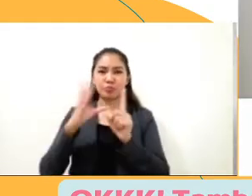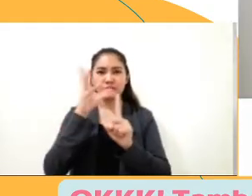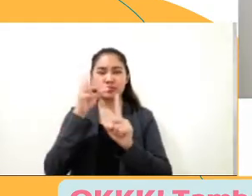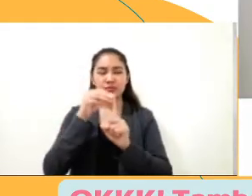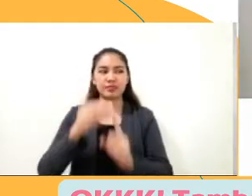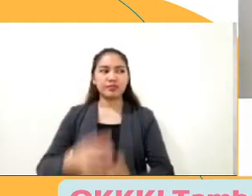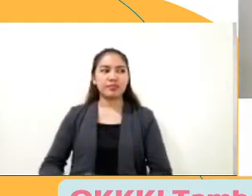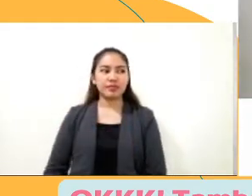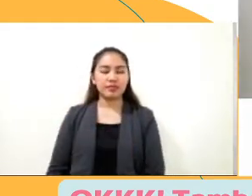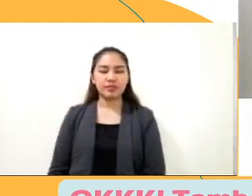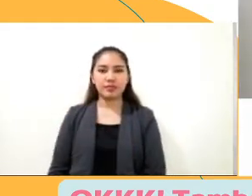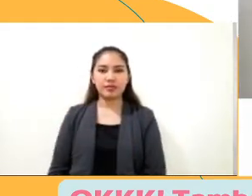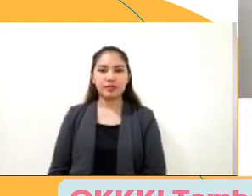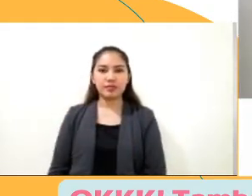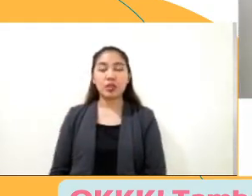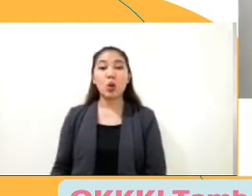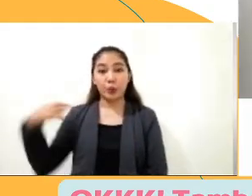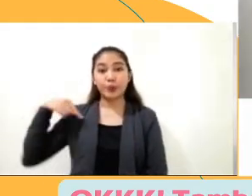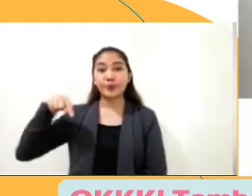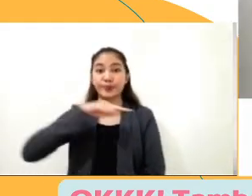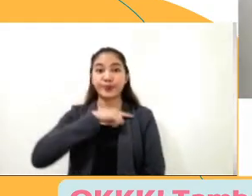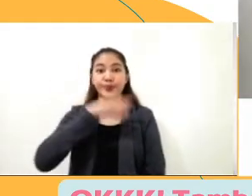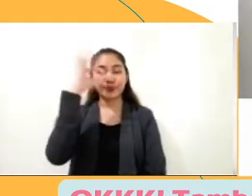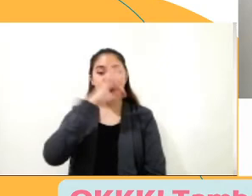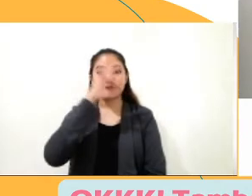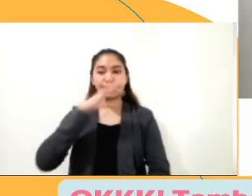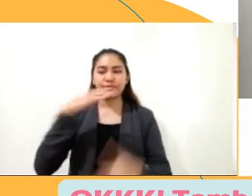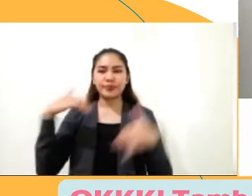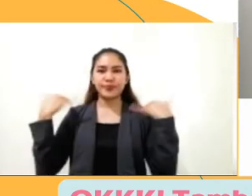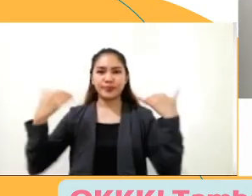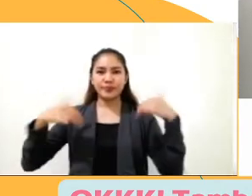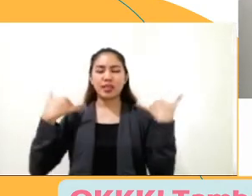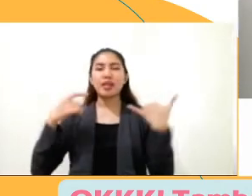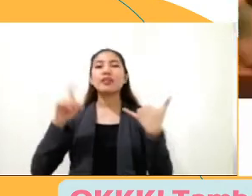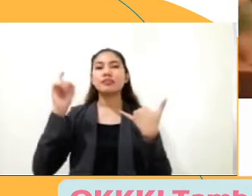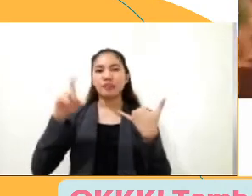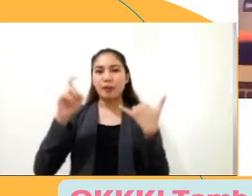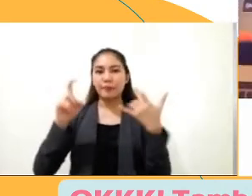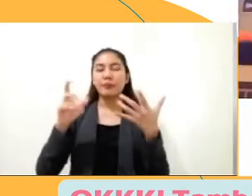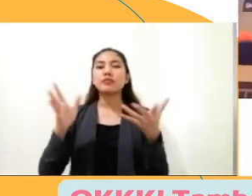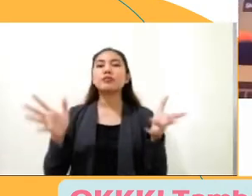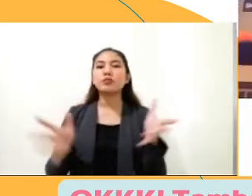Nani, bilang sa kabataan Pilipino na dapat nangunguna tayo sa pagpapayago nito.